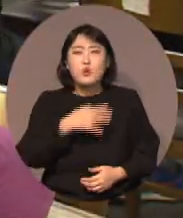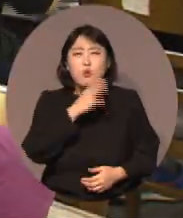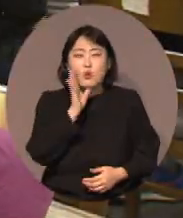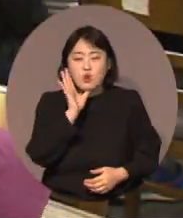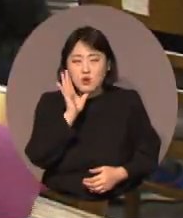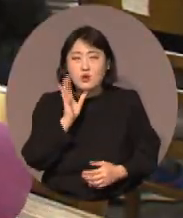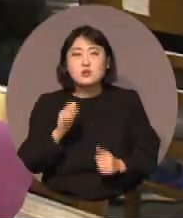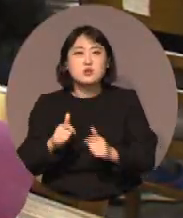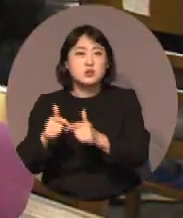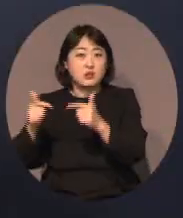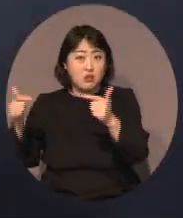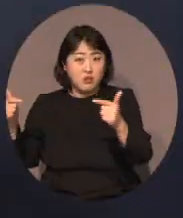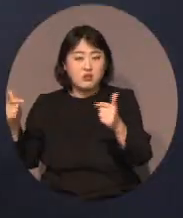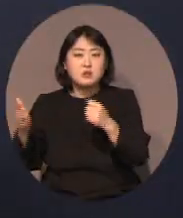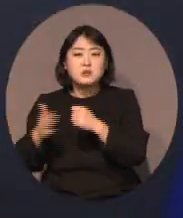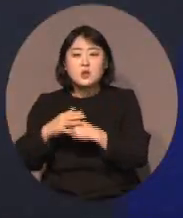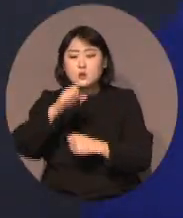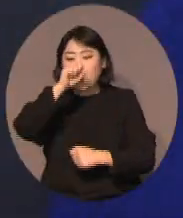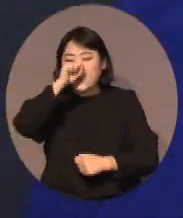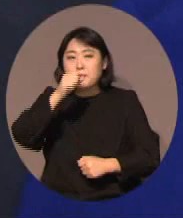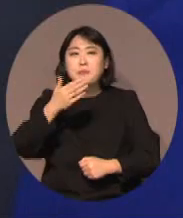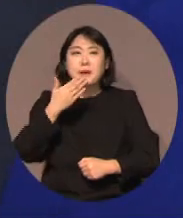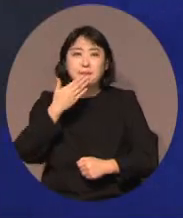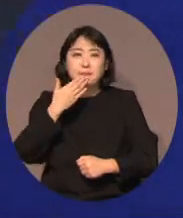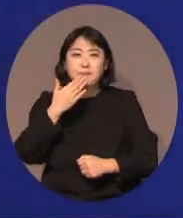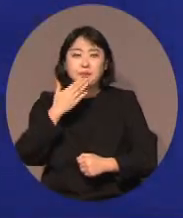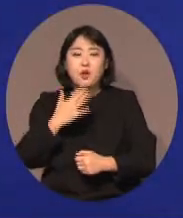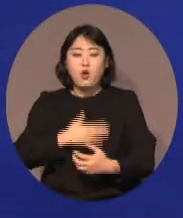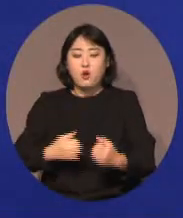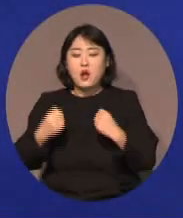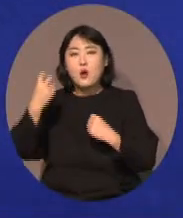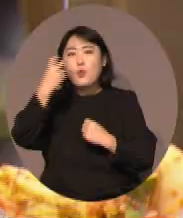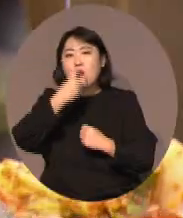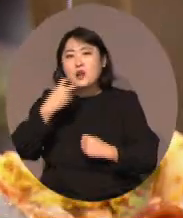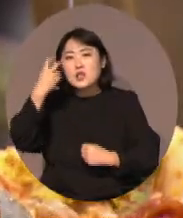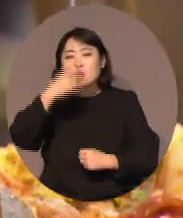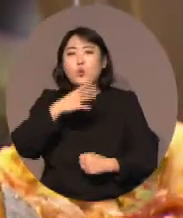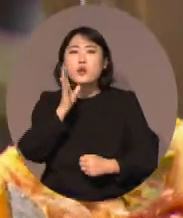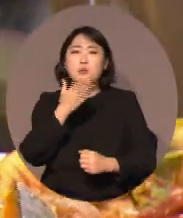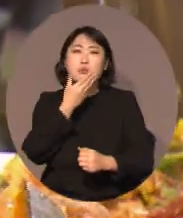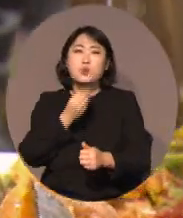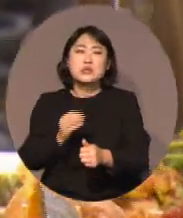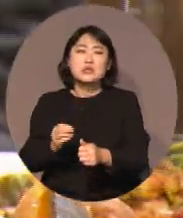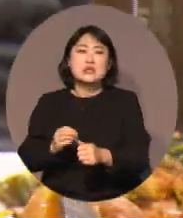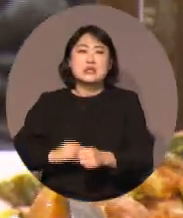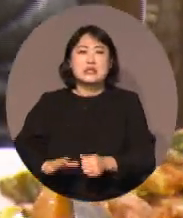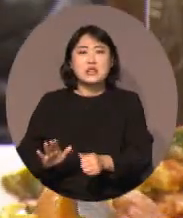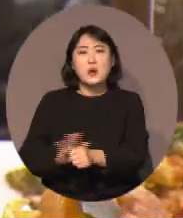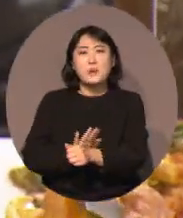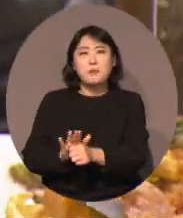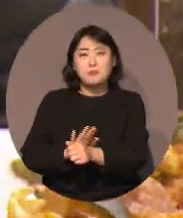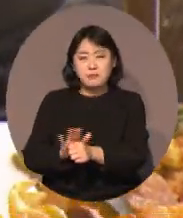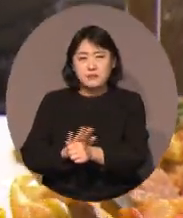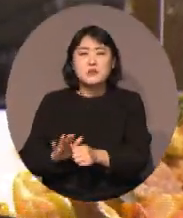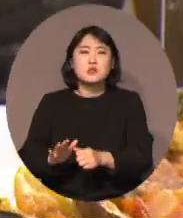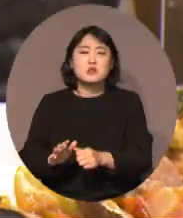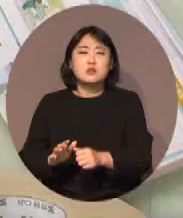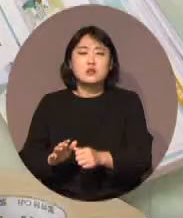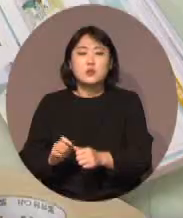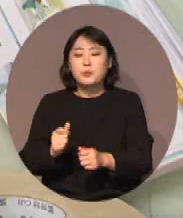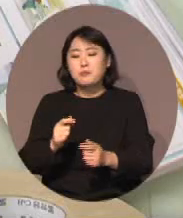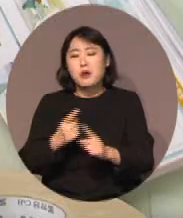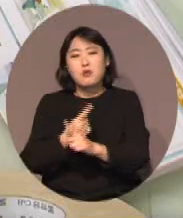비율이 높아지는 만큼 양질의 식사를 통한 건강 관리 등 노인 복지 사업의 관점이 변해야 한다는 지적이